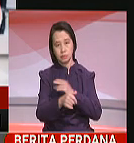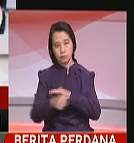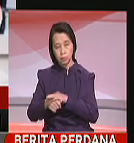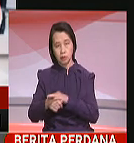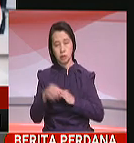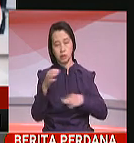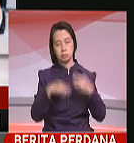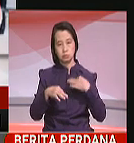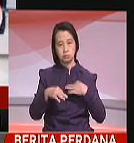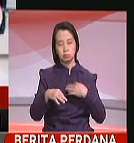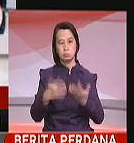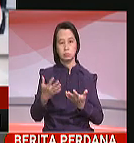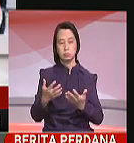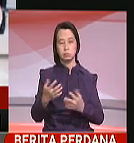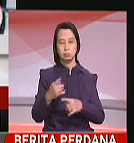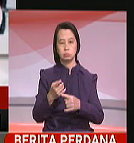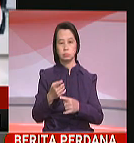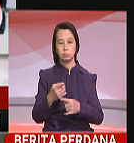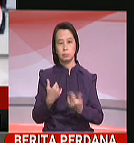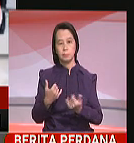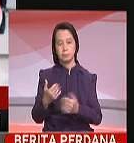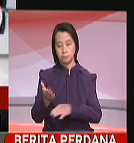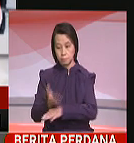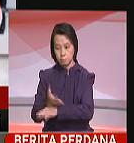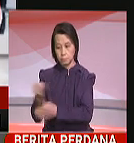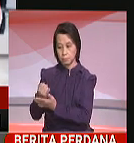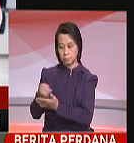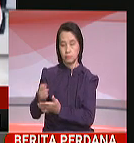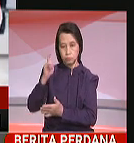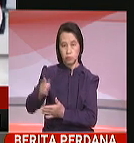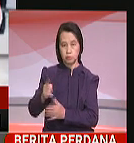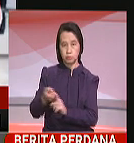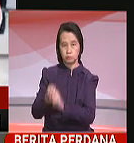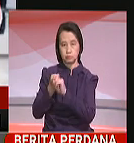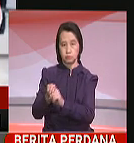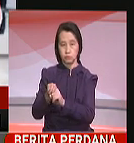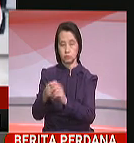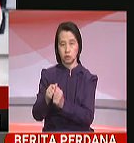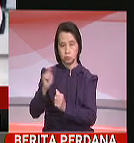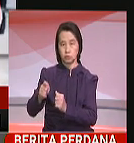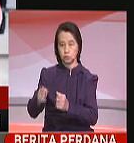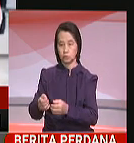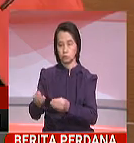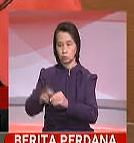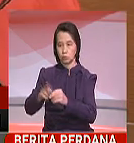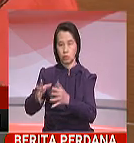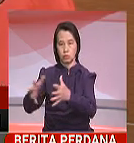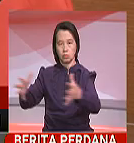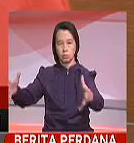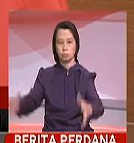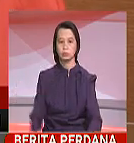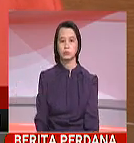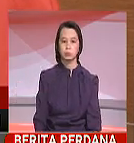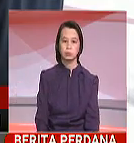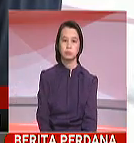komersial. Perkembangan positif industri takaful di Malaysia harus terus diperkukuhkan dan diperluaskan lagi.